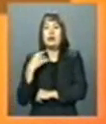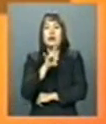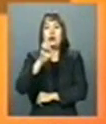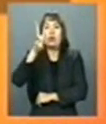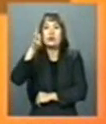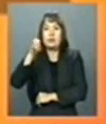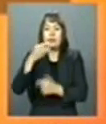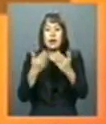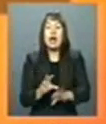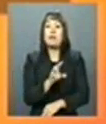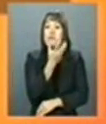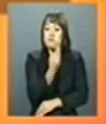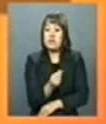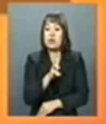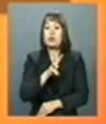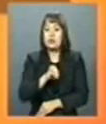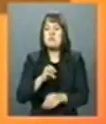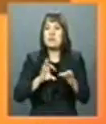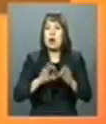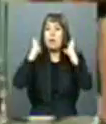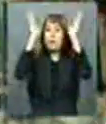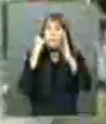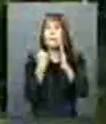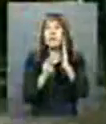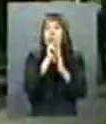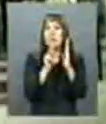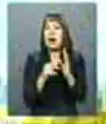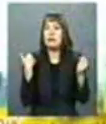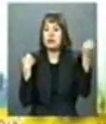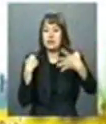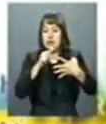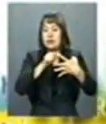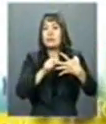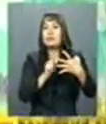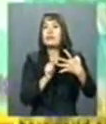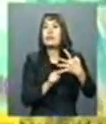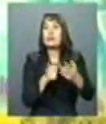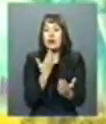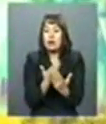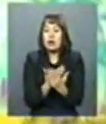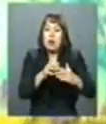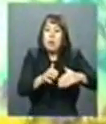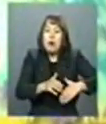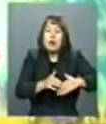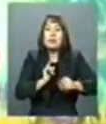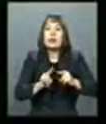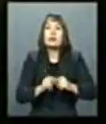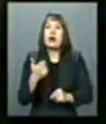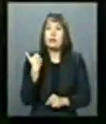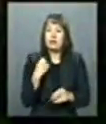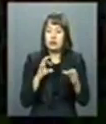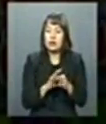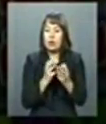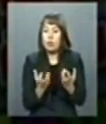ช่องที่มีโฆษณาสุ่มเสี่ยงผิดกฎหมายใน4ประเภทขณะที่เม็ดเงินที่สะพัดในตลาดโฆษณาเฉพาะสินค้าเหล่านี้